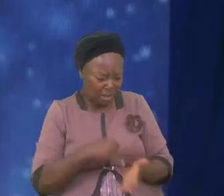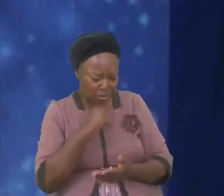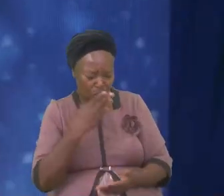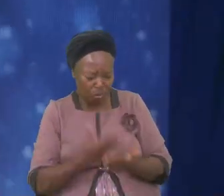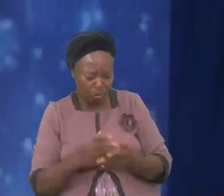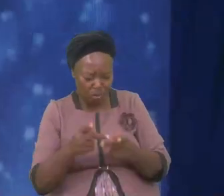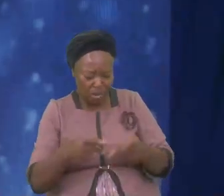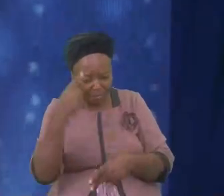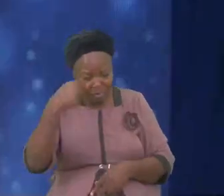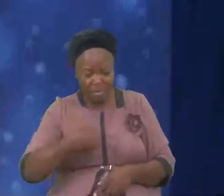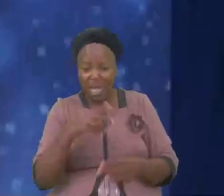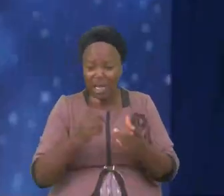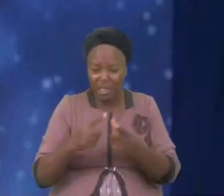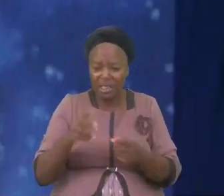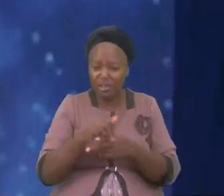rester.